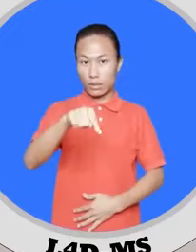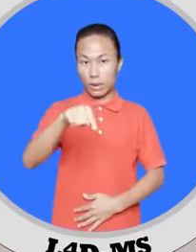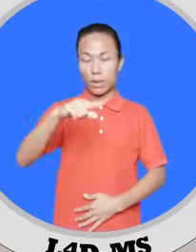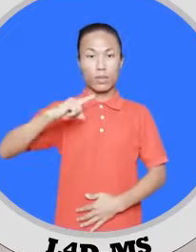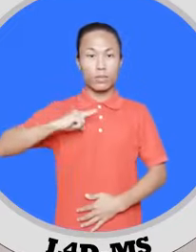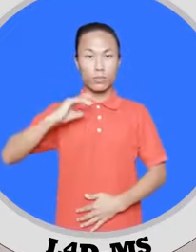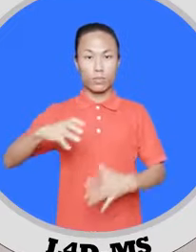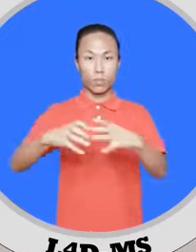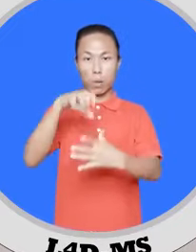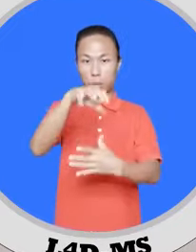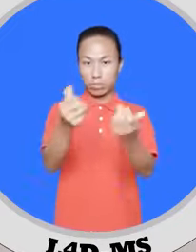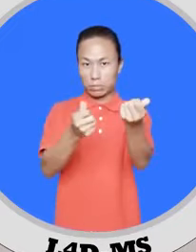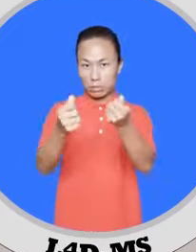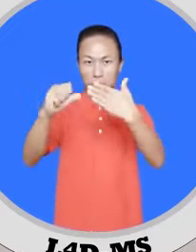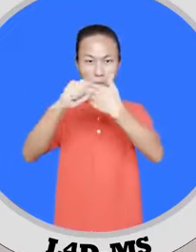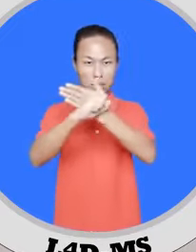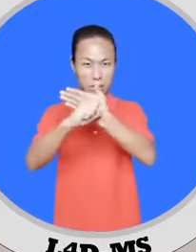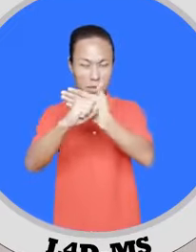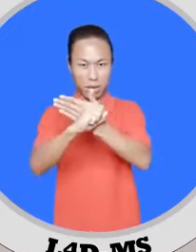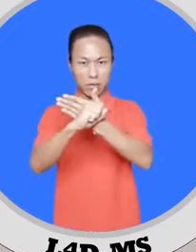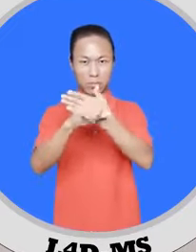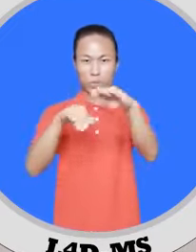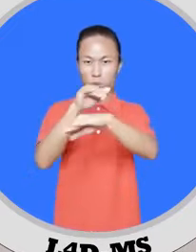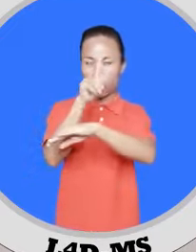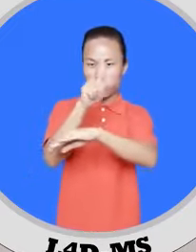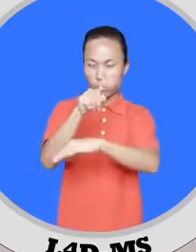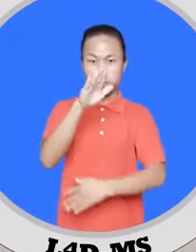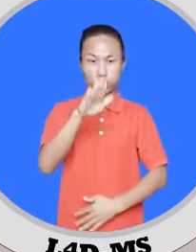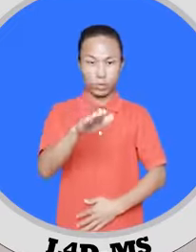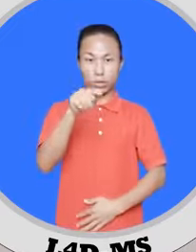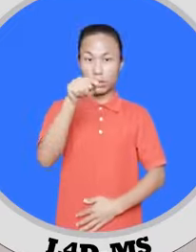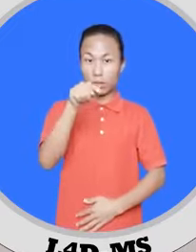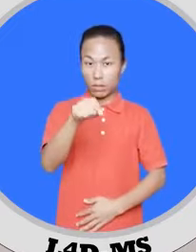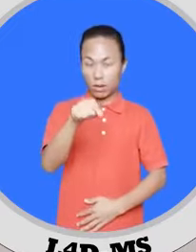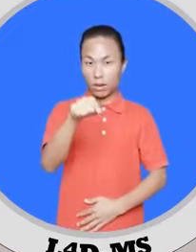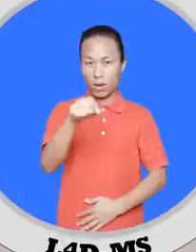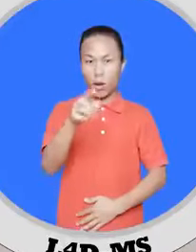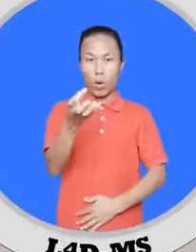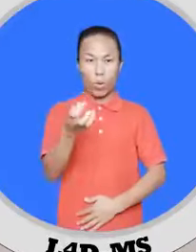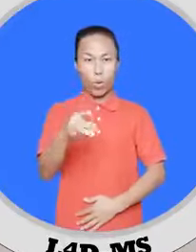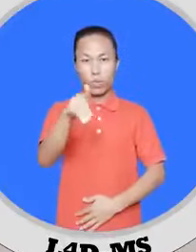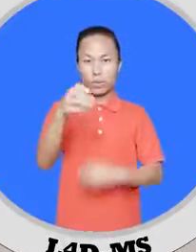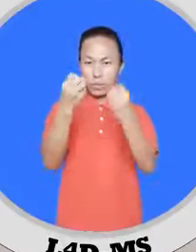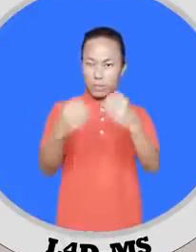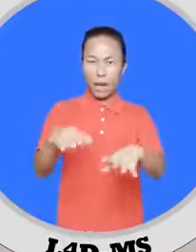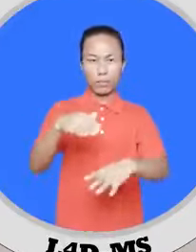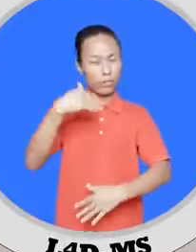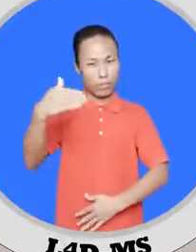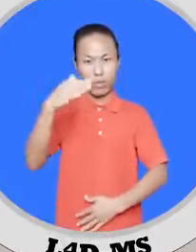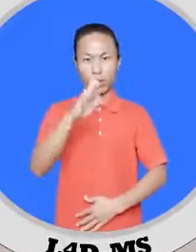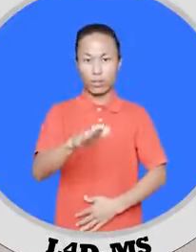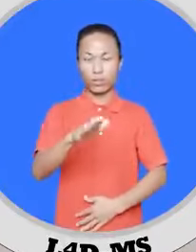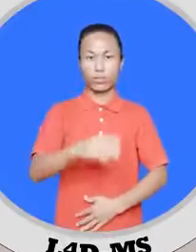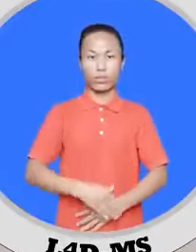ကျပ်နေပါတယ်။အဲ့လိုတင်းကျပ်နေတဲ့ကြားတွေကမန္တလေးမြို့မှာဒုစရိုက်မှုတွေများပြားနေပါတယ်။အဲ့လိုဒုစ